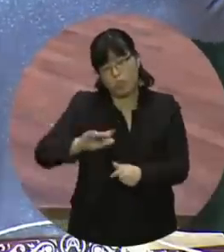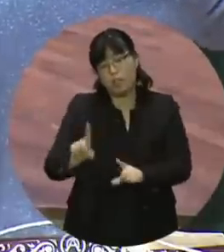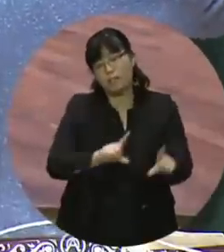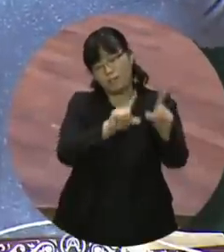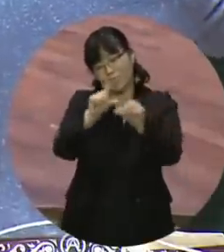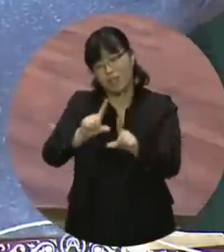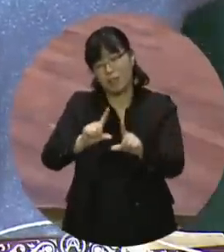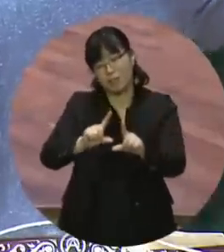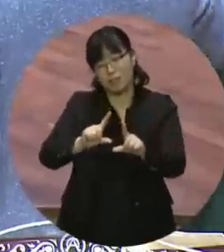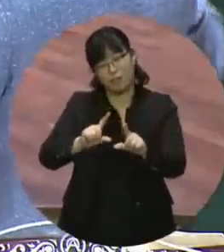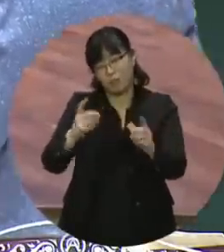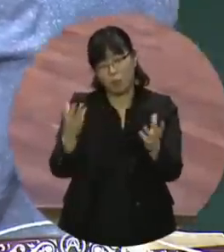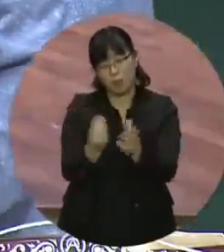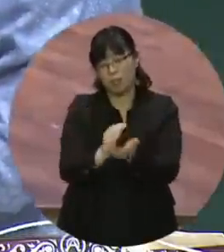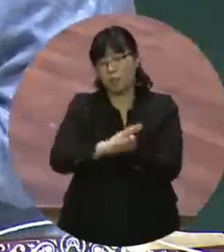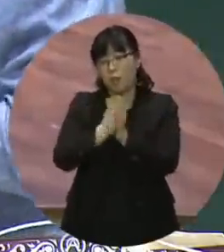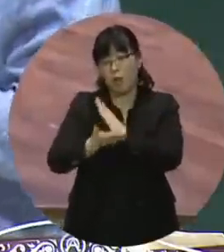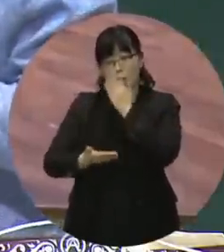없이 순종해야 돼요.